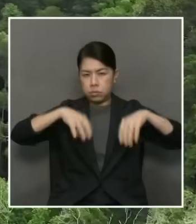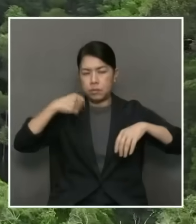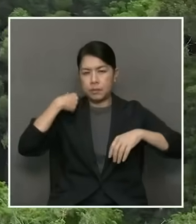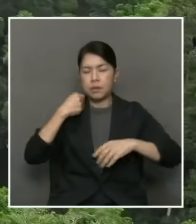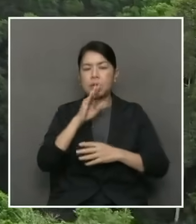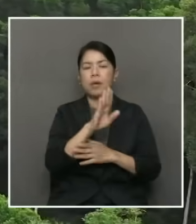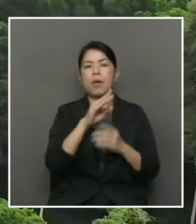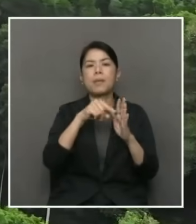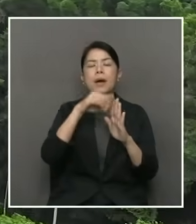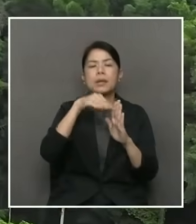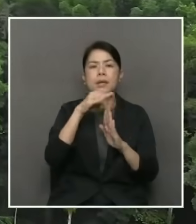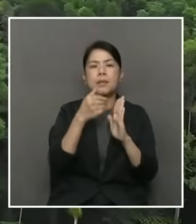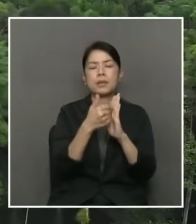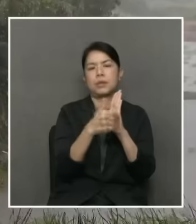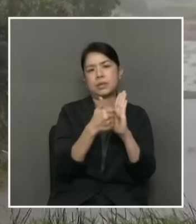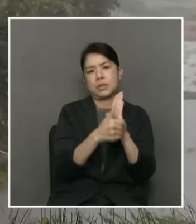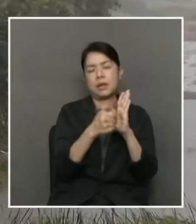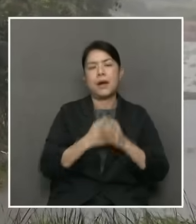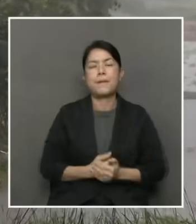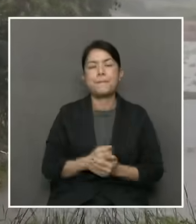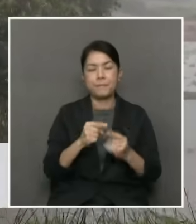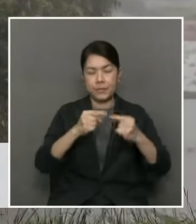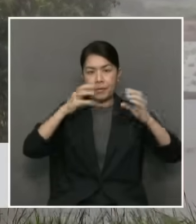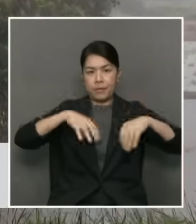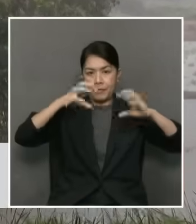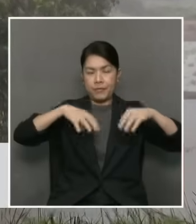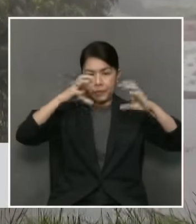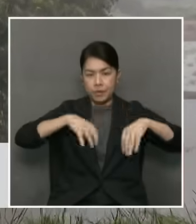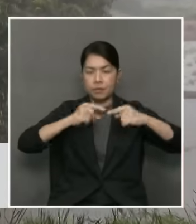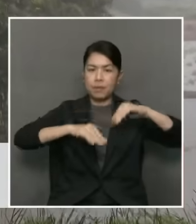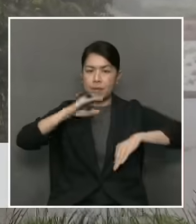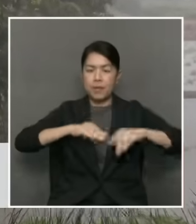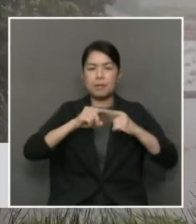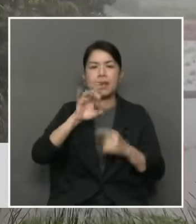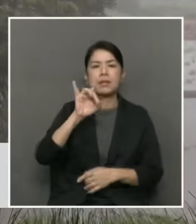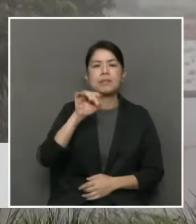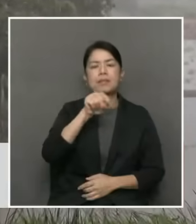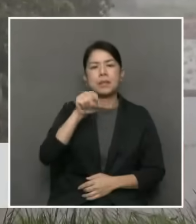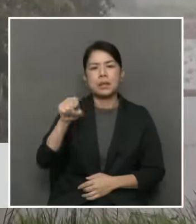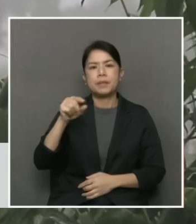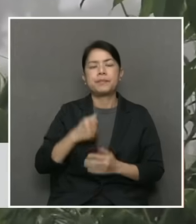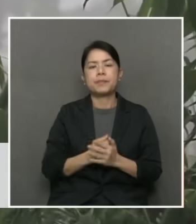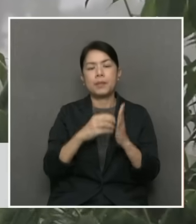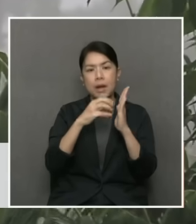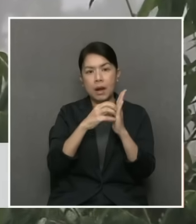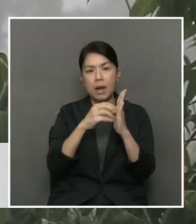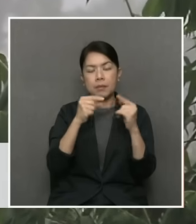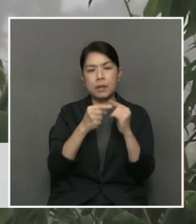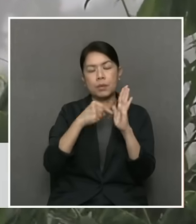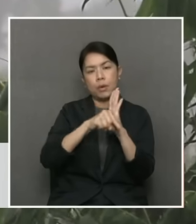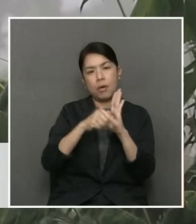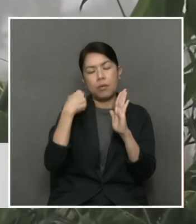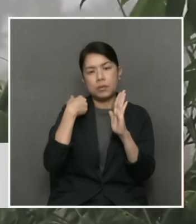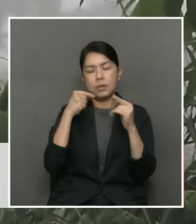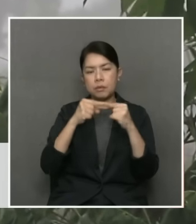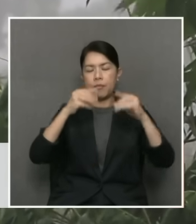ภาคเหนือภาคตะวันออกเฉียงเหนือมีฝนฟ้าคะนองร้อยละ 80ของพื้นที่นะคะภาคกลางภาคตะวันออก